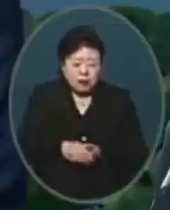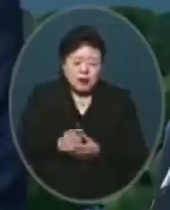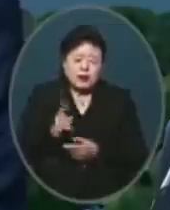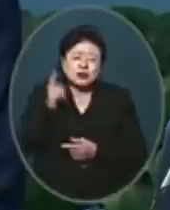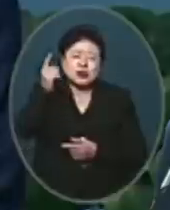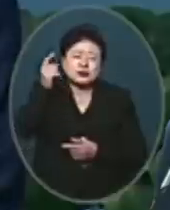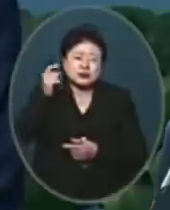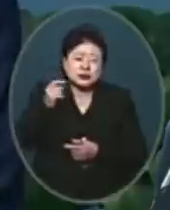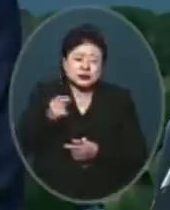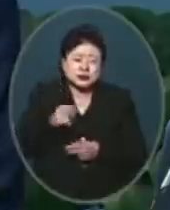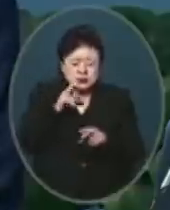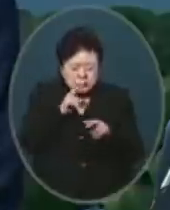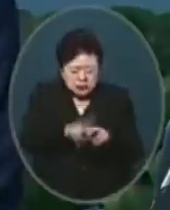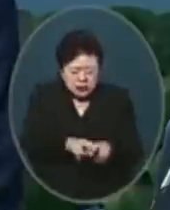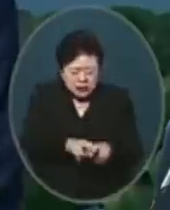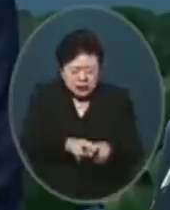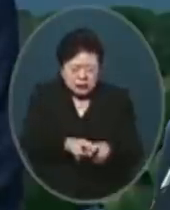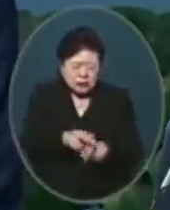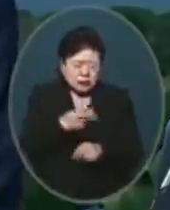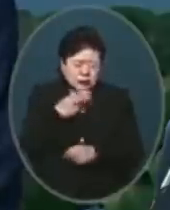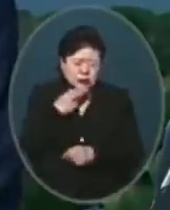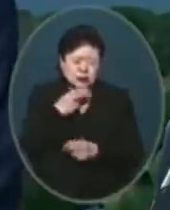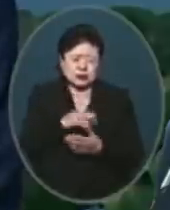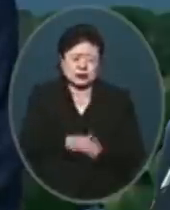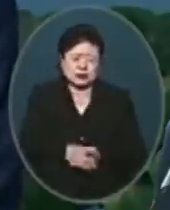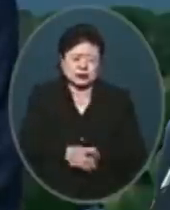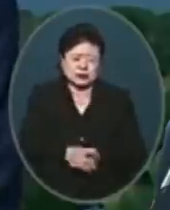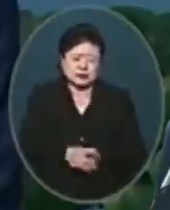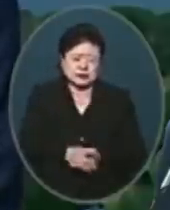높은 자리에 있지 못하더라도